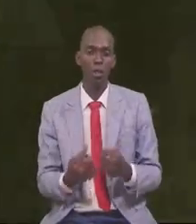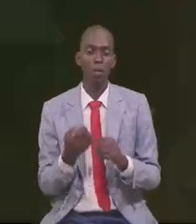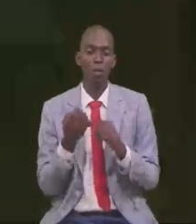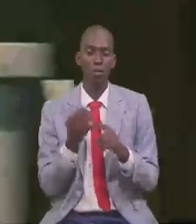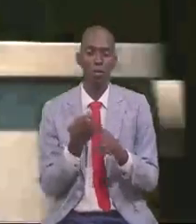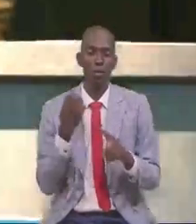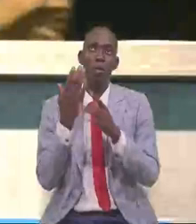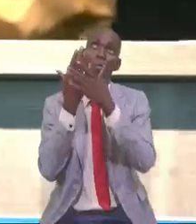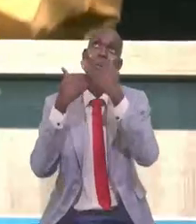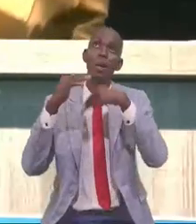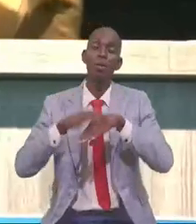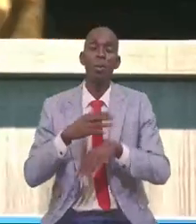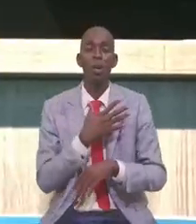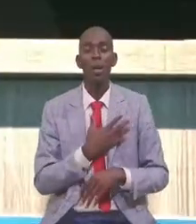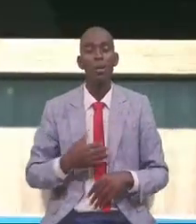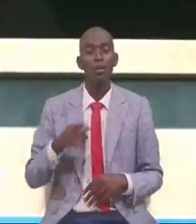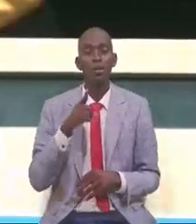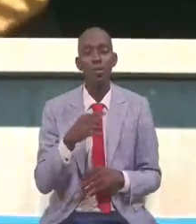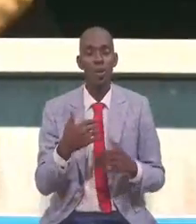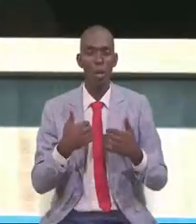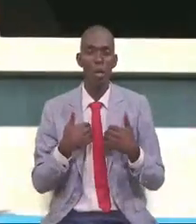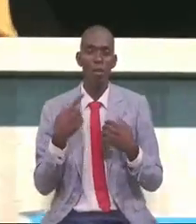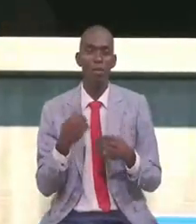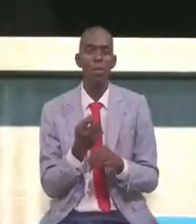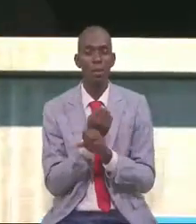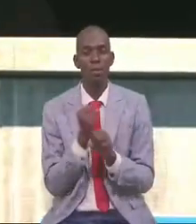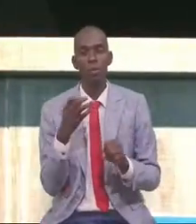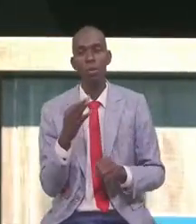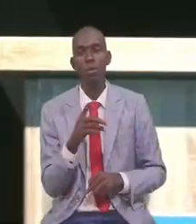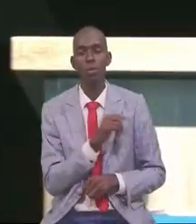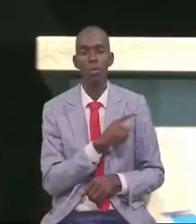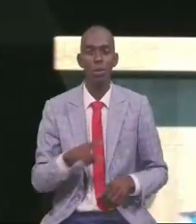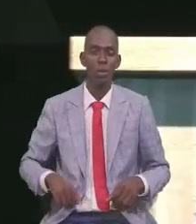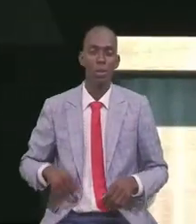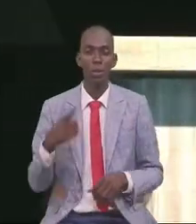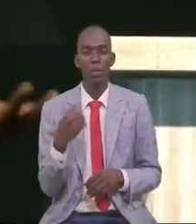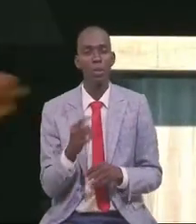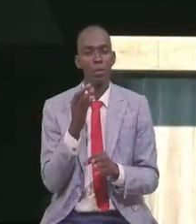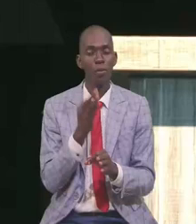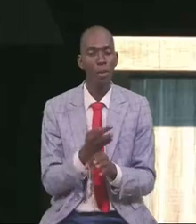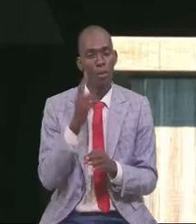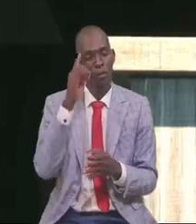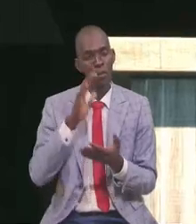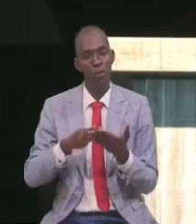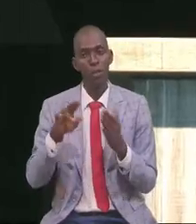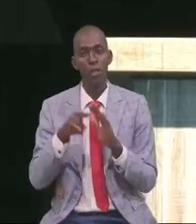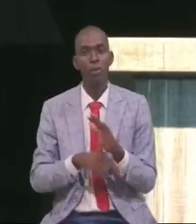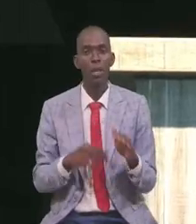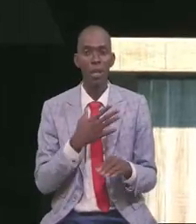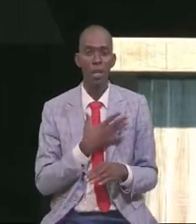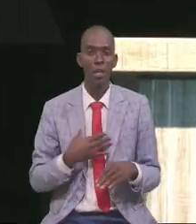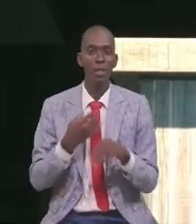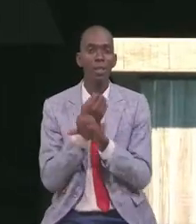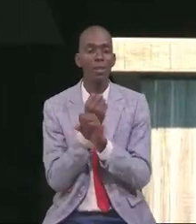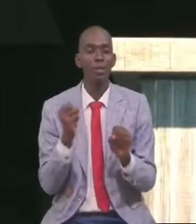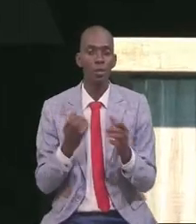ciel. Et vous avez le salut du Seigneur, la foi pour le pardon et le salut à